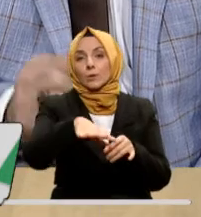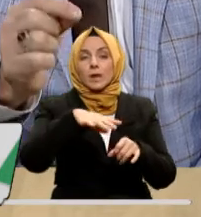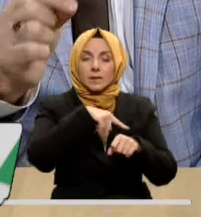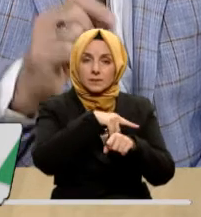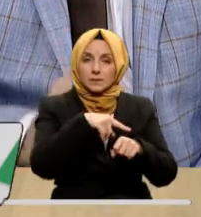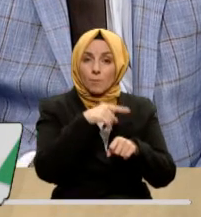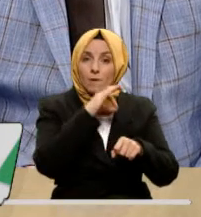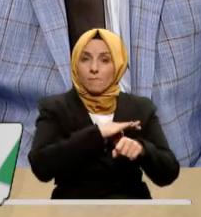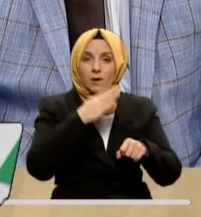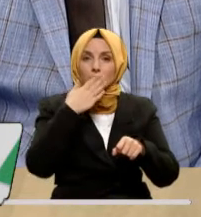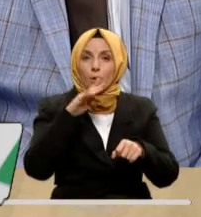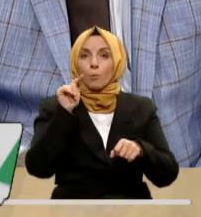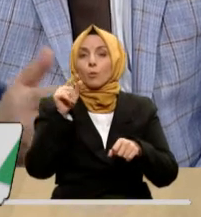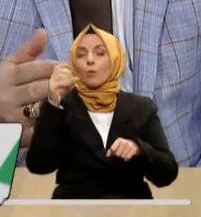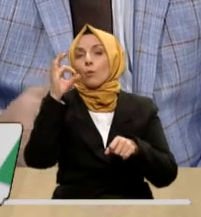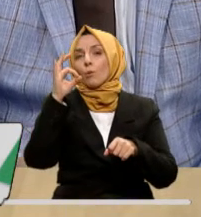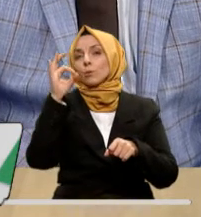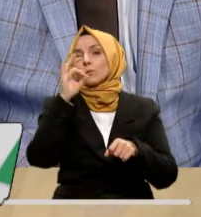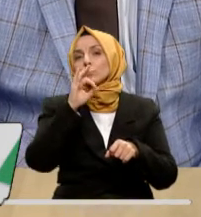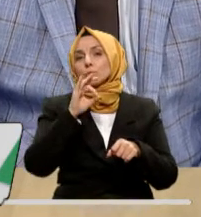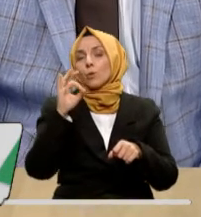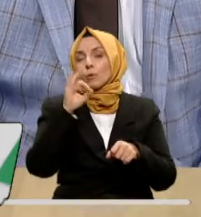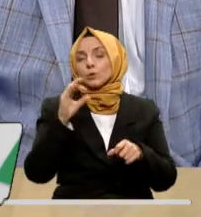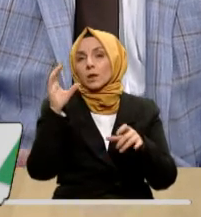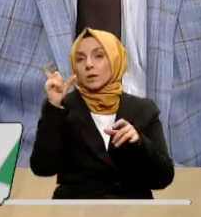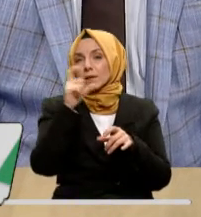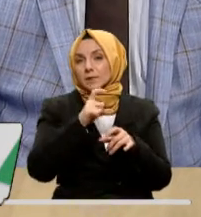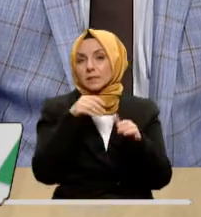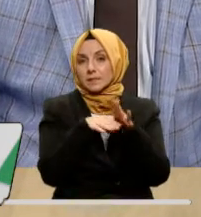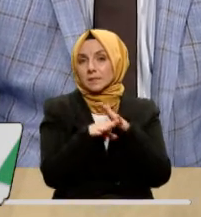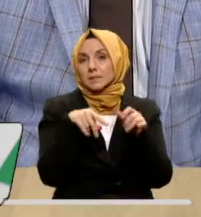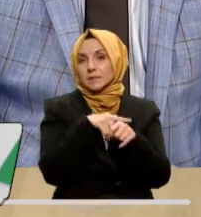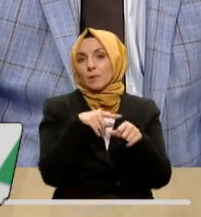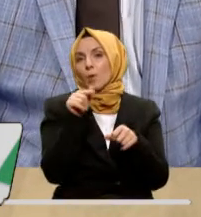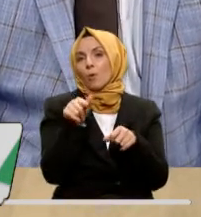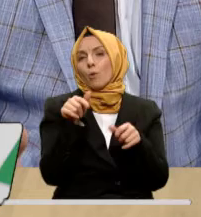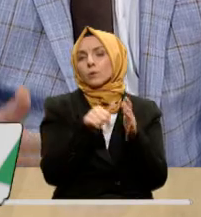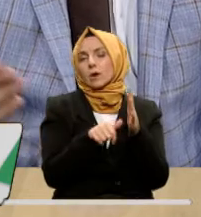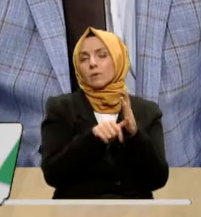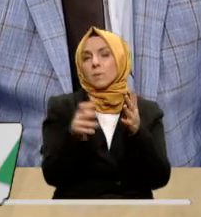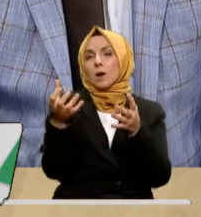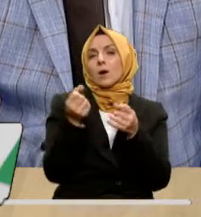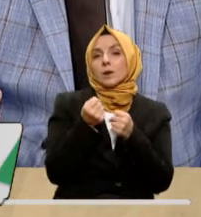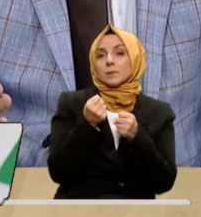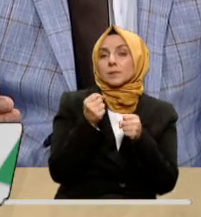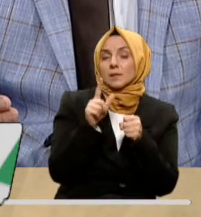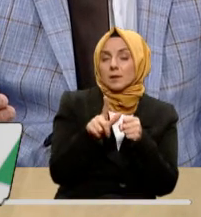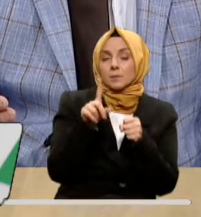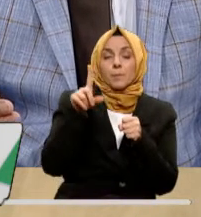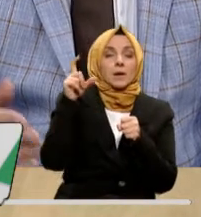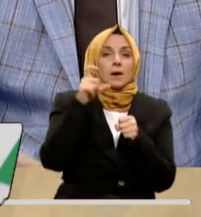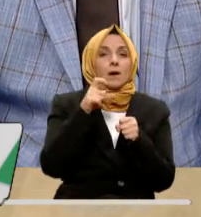takvimin mutlaka eline ulaşması gerekiyor Yani kitabın basımında işte şunu yapabilirsiniz ya bir ay geç